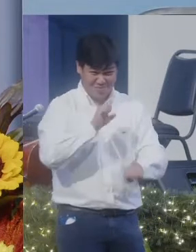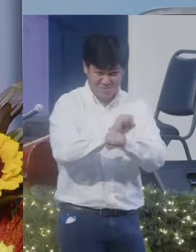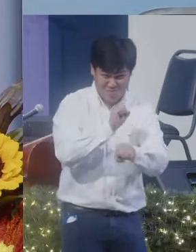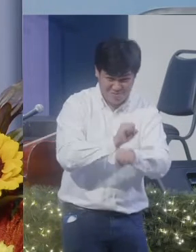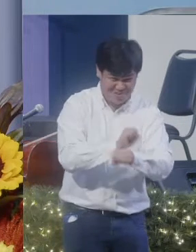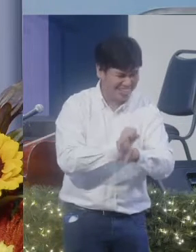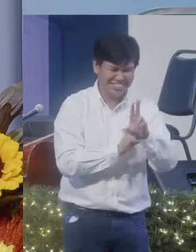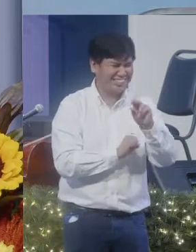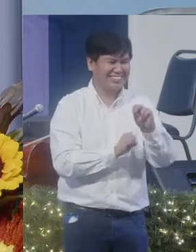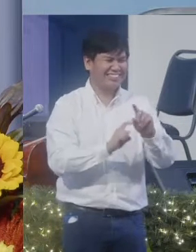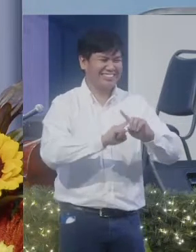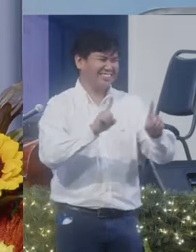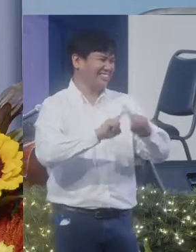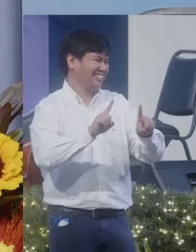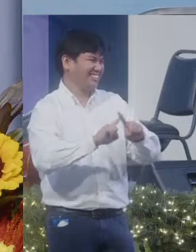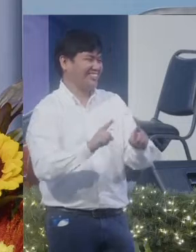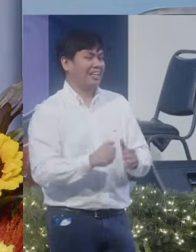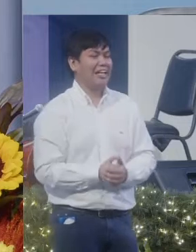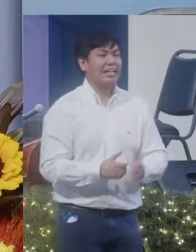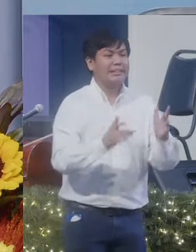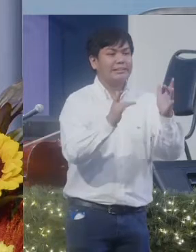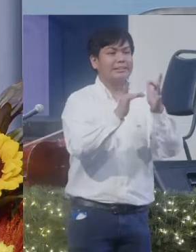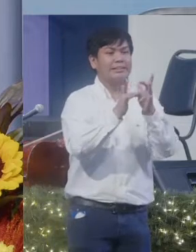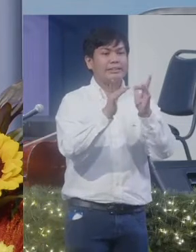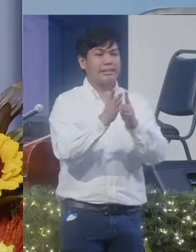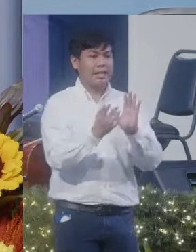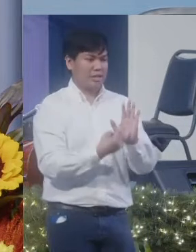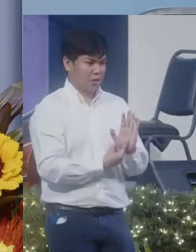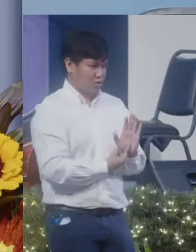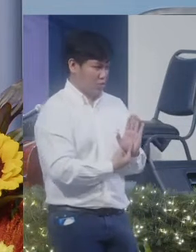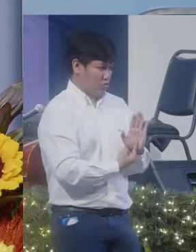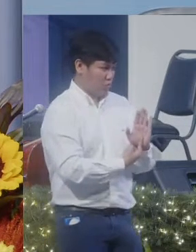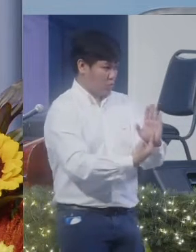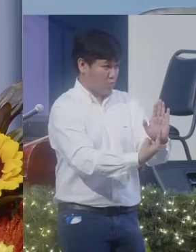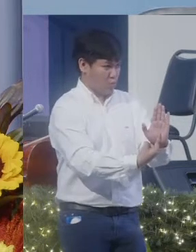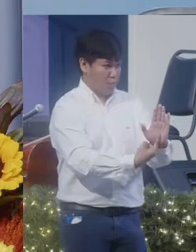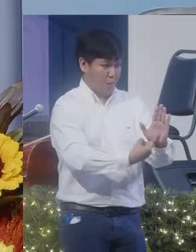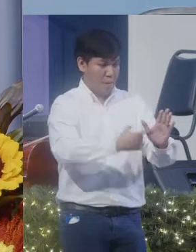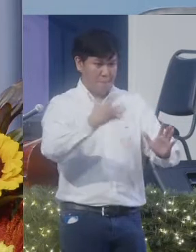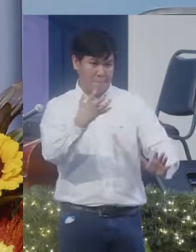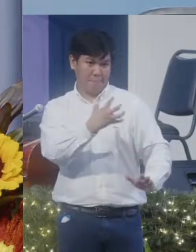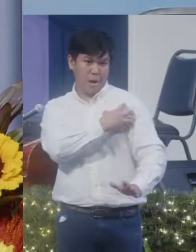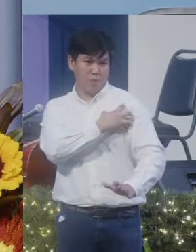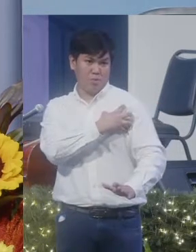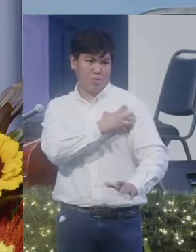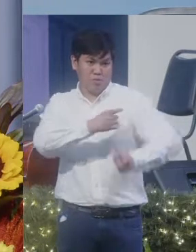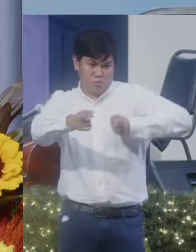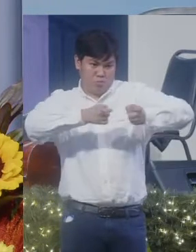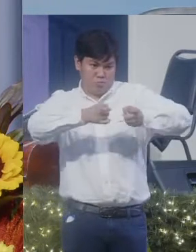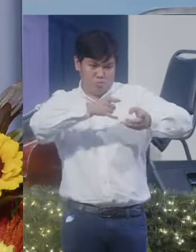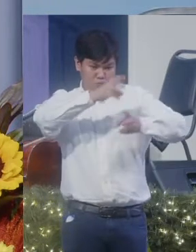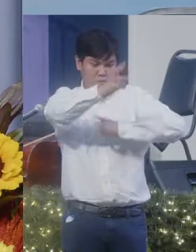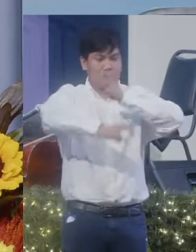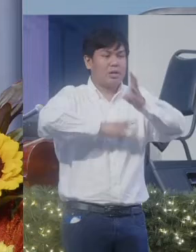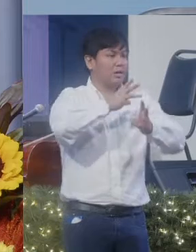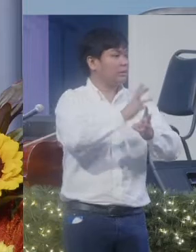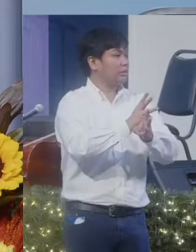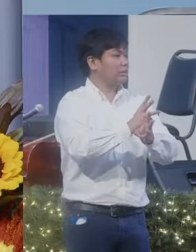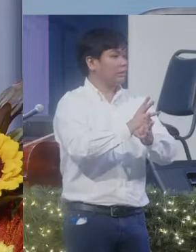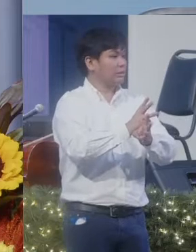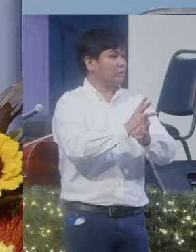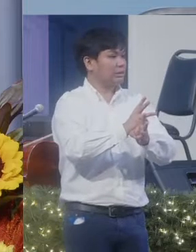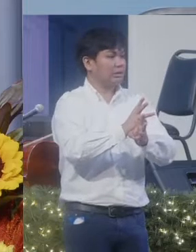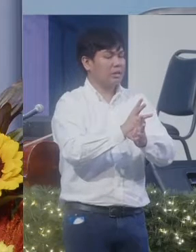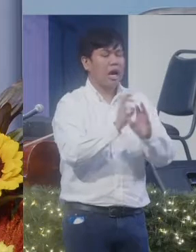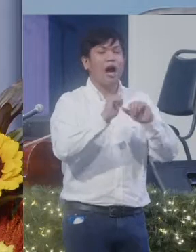ni Jesus ang kanyang kapangyarihan bilang Diyos ng buong daigdig, bilang Diyos ng buong sangnilikha